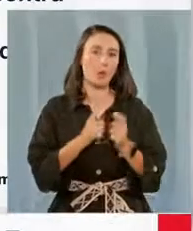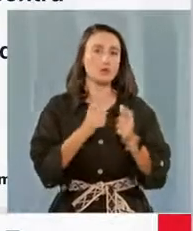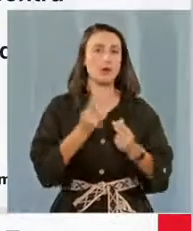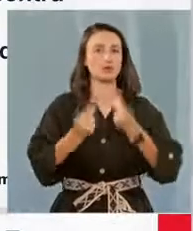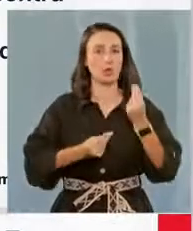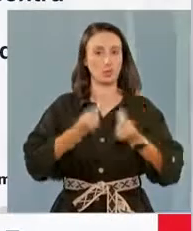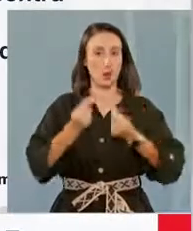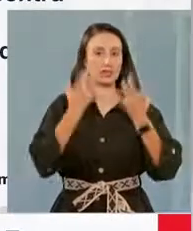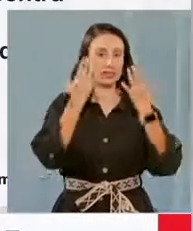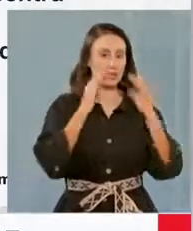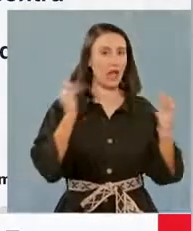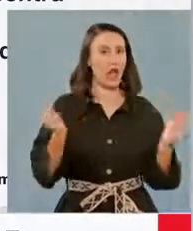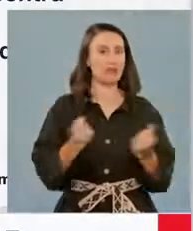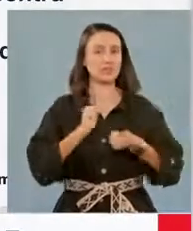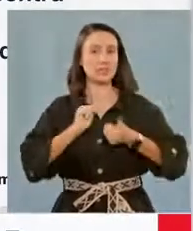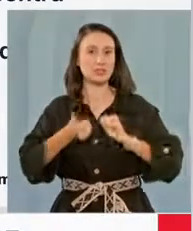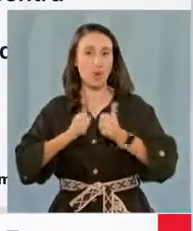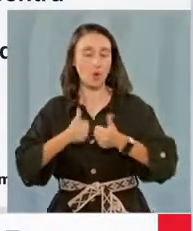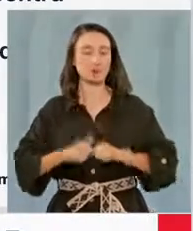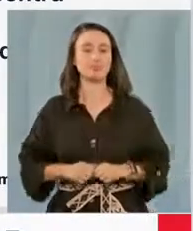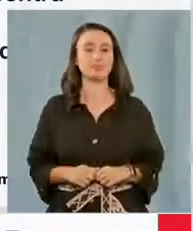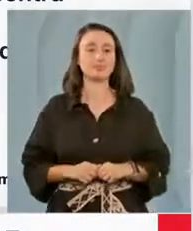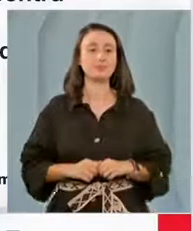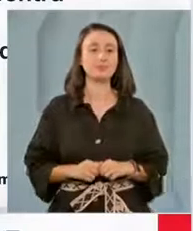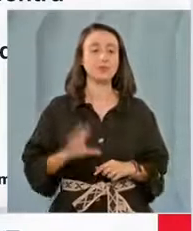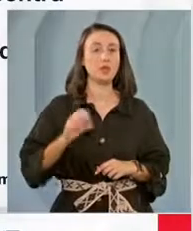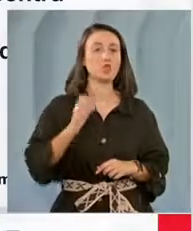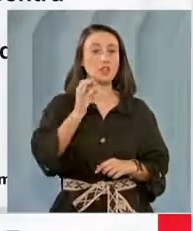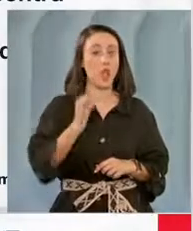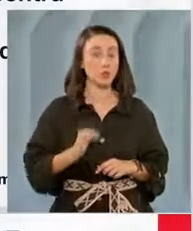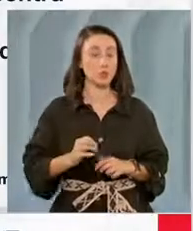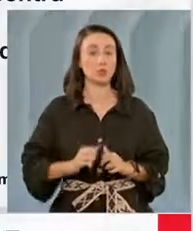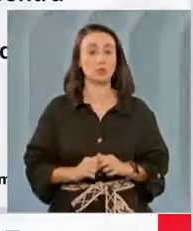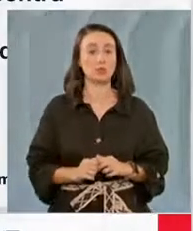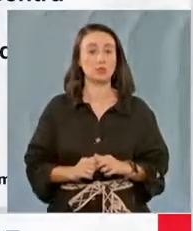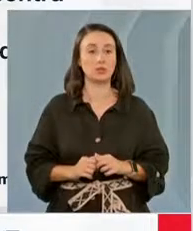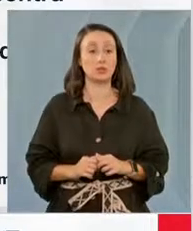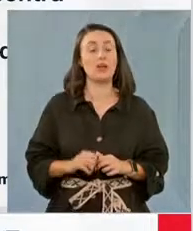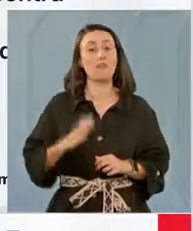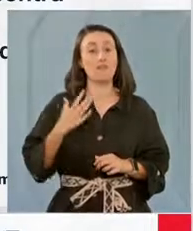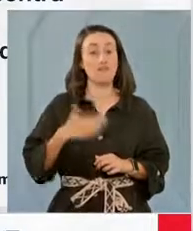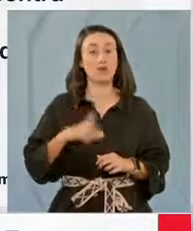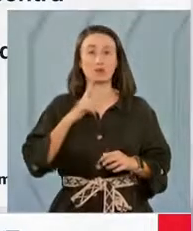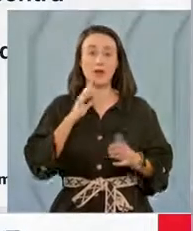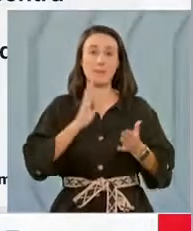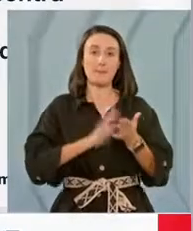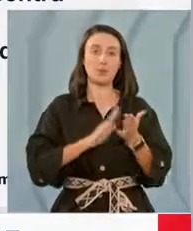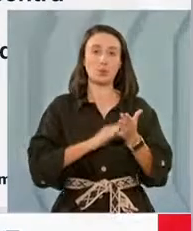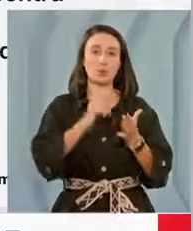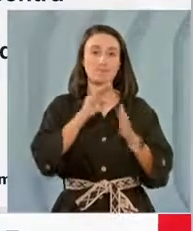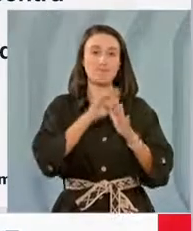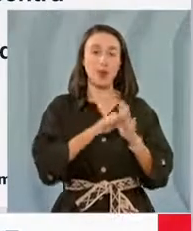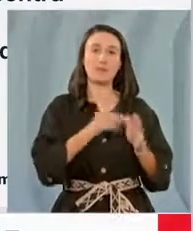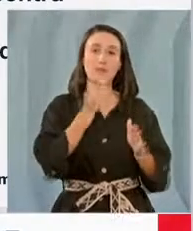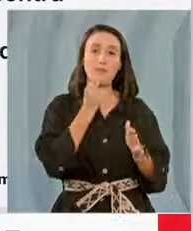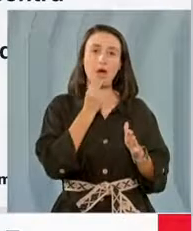spațiile dedicate activităților sportive. Totodată, 90% dintre cadrele didactice își doresc să se implementeze un program de